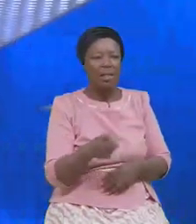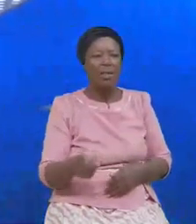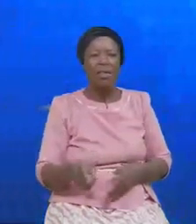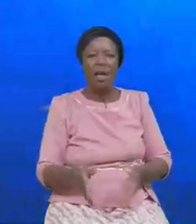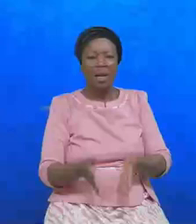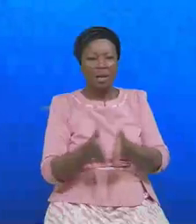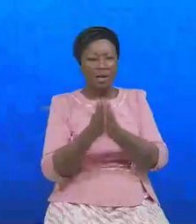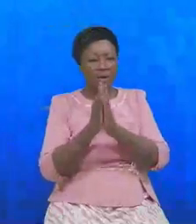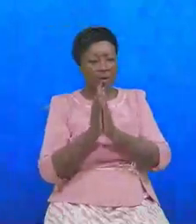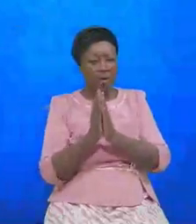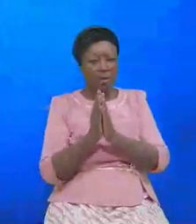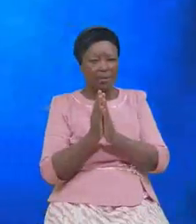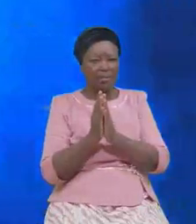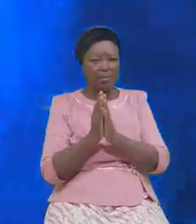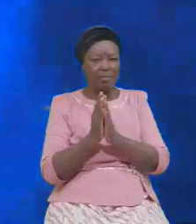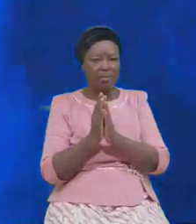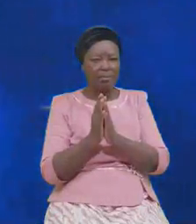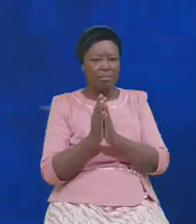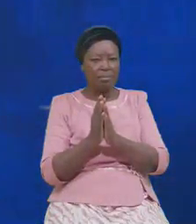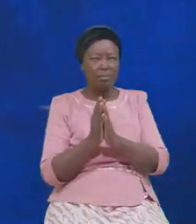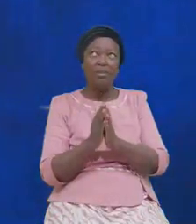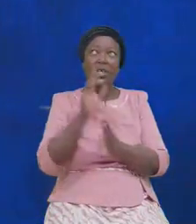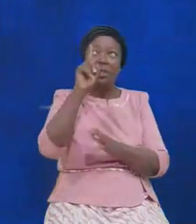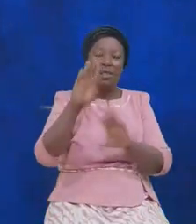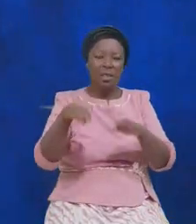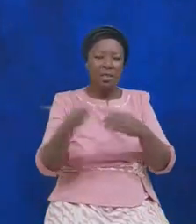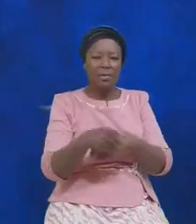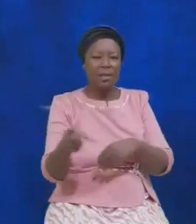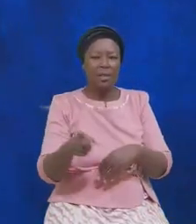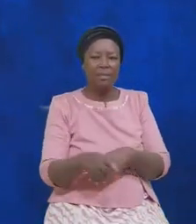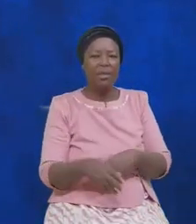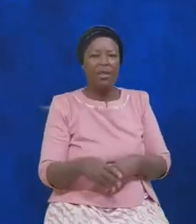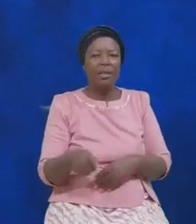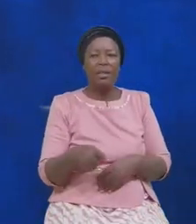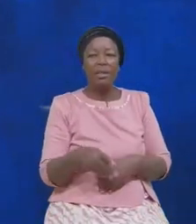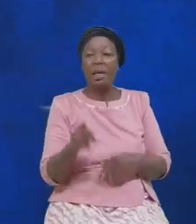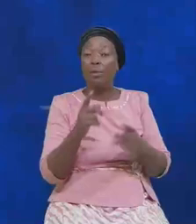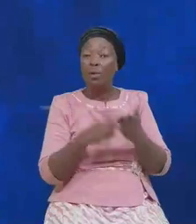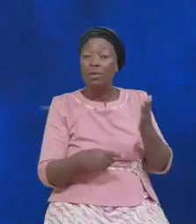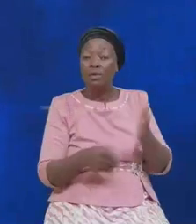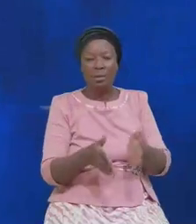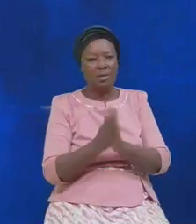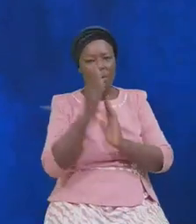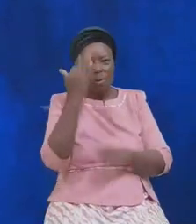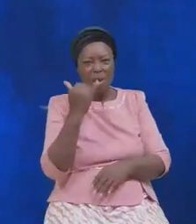Il leur accorda ce qu'il demandait. Pourquoi? Parce qu'ils l'ont poussé de